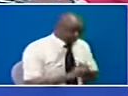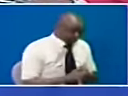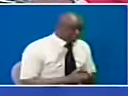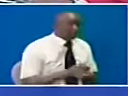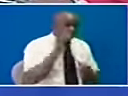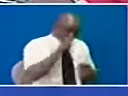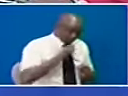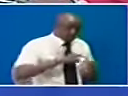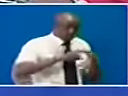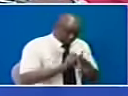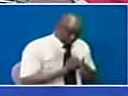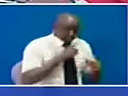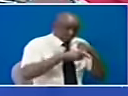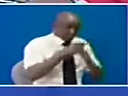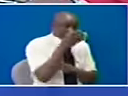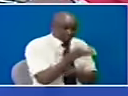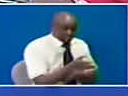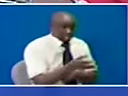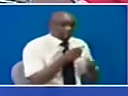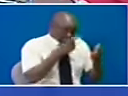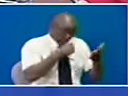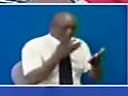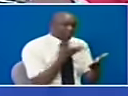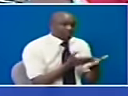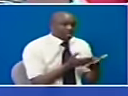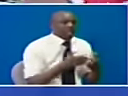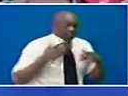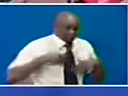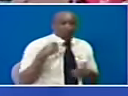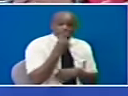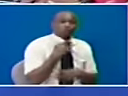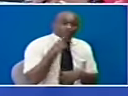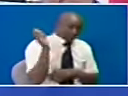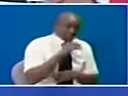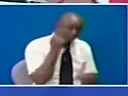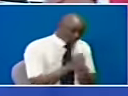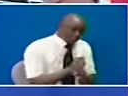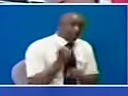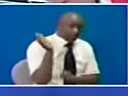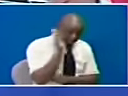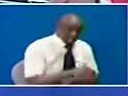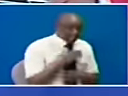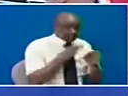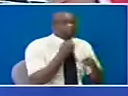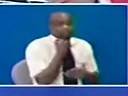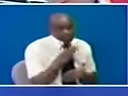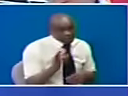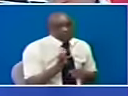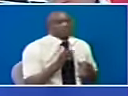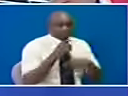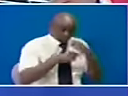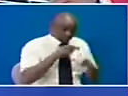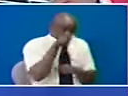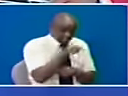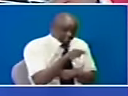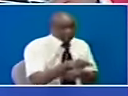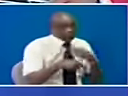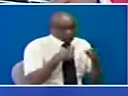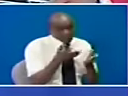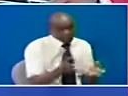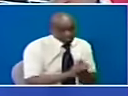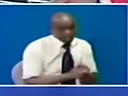kwenda sasa kuanzisha ile process ambayo imepitishwa hapa. Kwamba wale ambao wanataka kurudi kazi warudi immediately. Kama warudi ile process